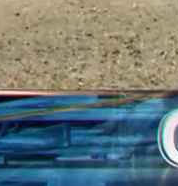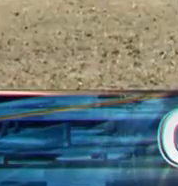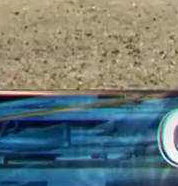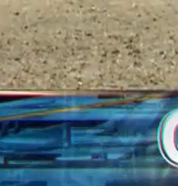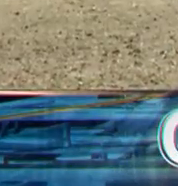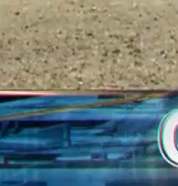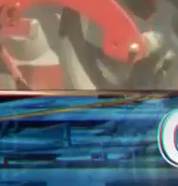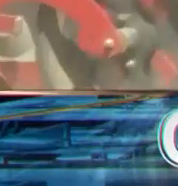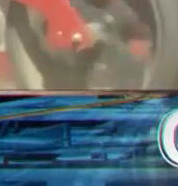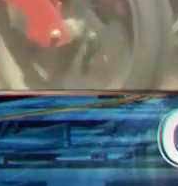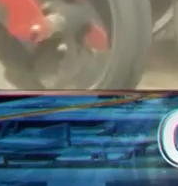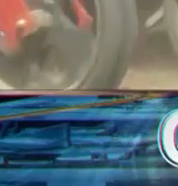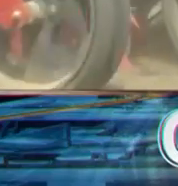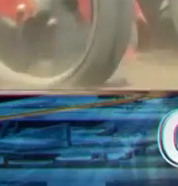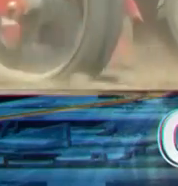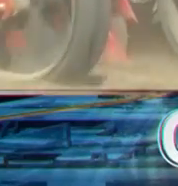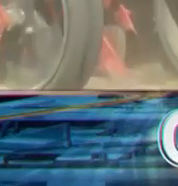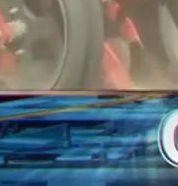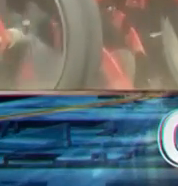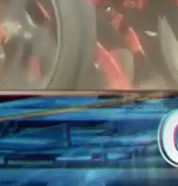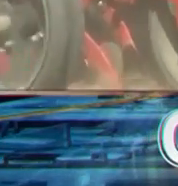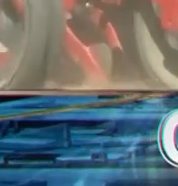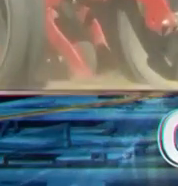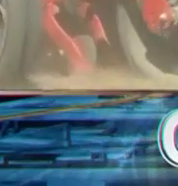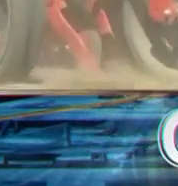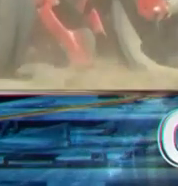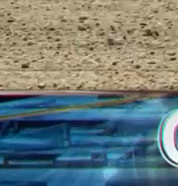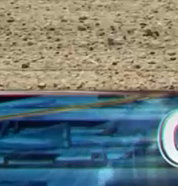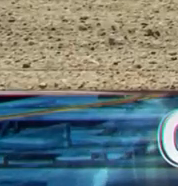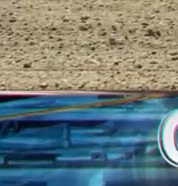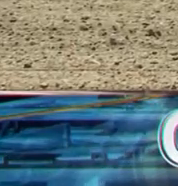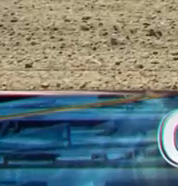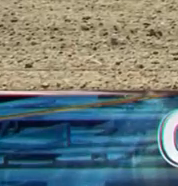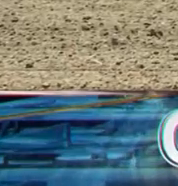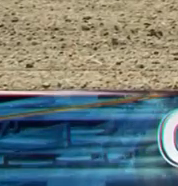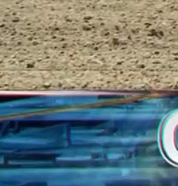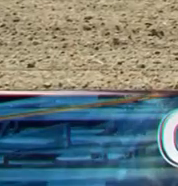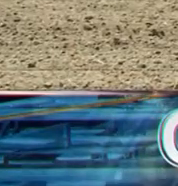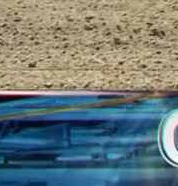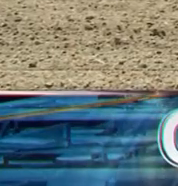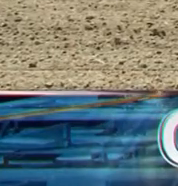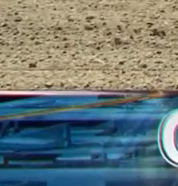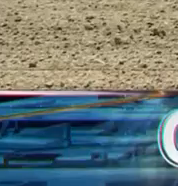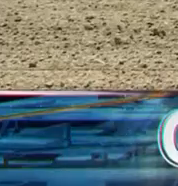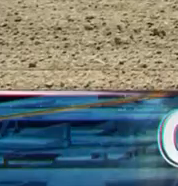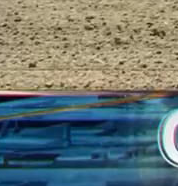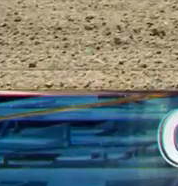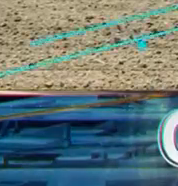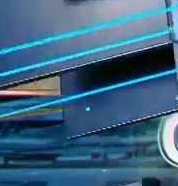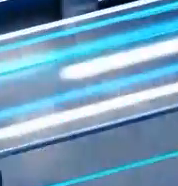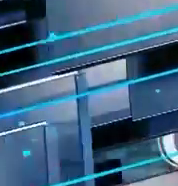Что посеешь, то и пожнешь. В Искельдинском районе полным ходом идут весенние полевые работы. Карантин им не помеха.